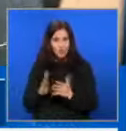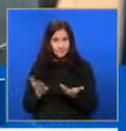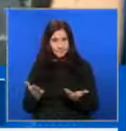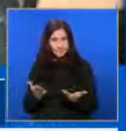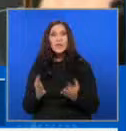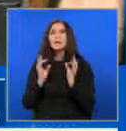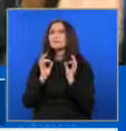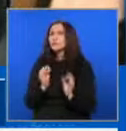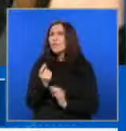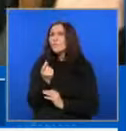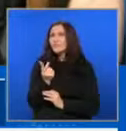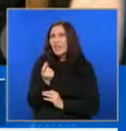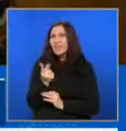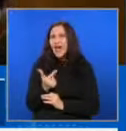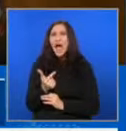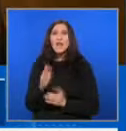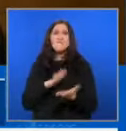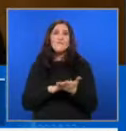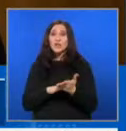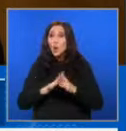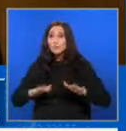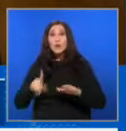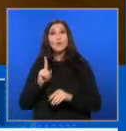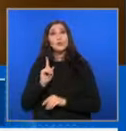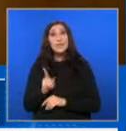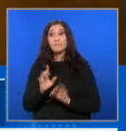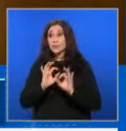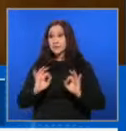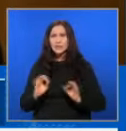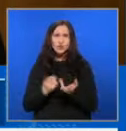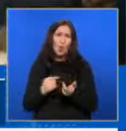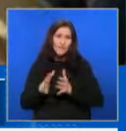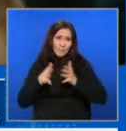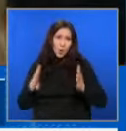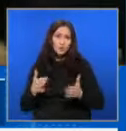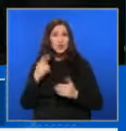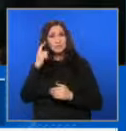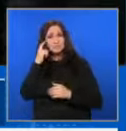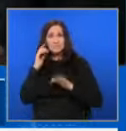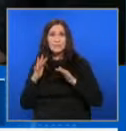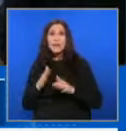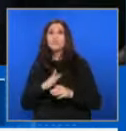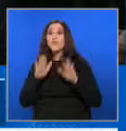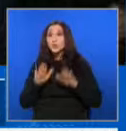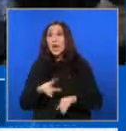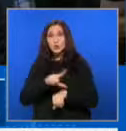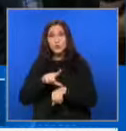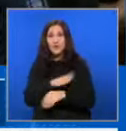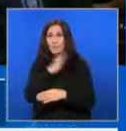че всъщност детайлите, фактите и обстоятелствата, които следва да бъдат изяснени, са толкова много, че аз се съмнявам, че в оставащото време до края